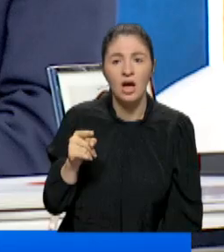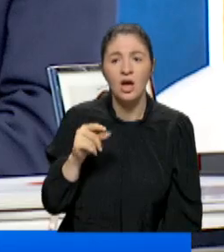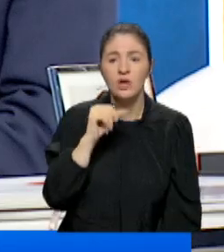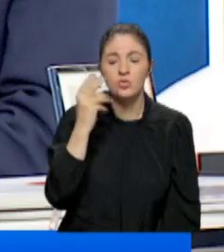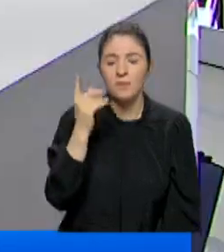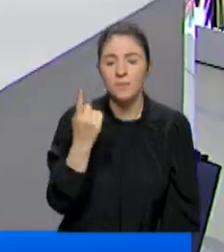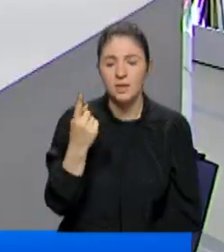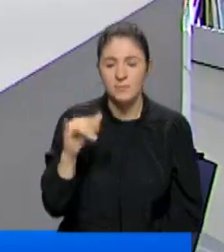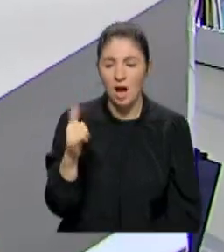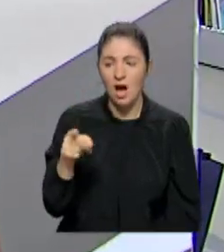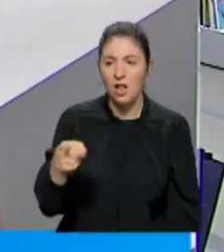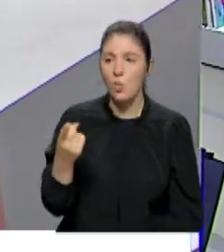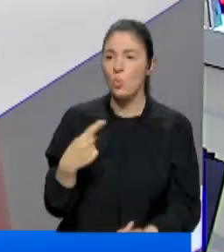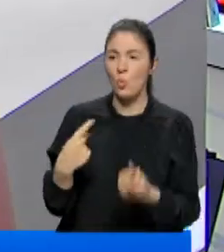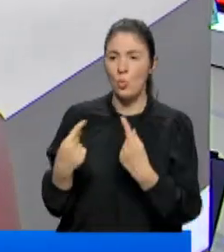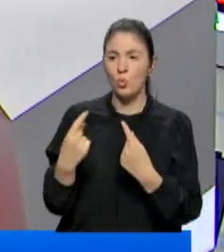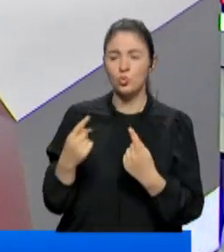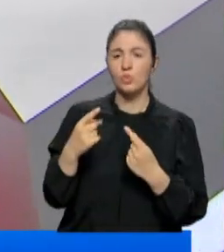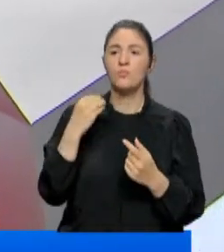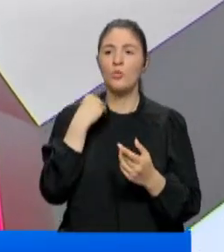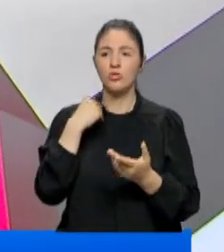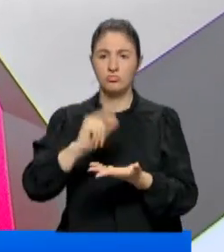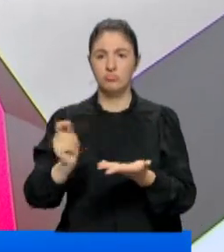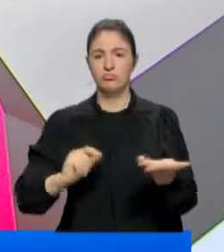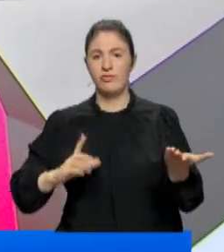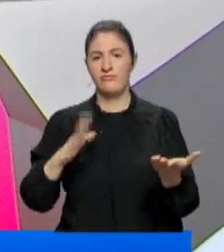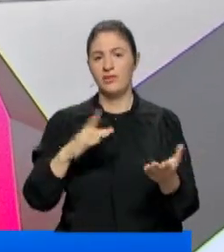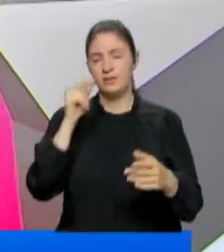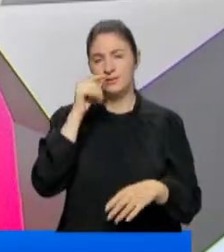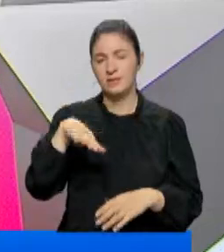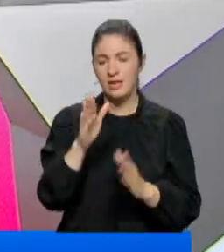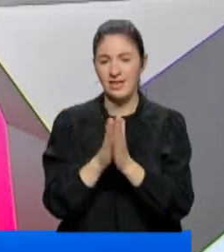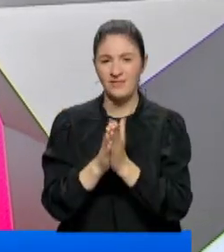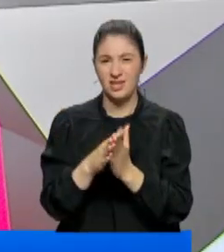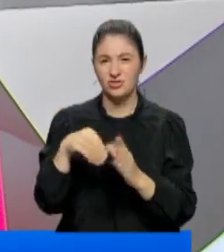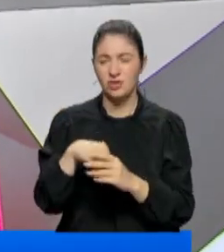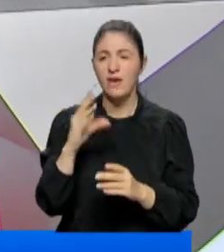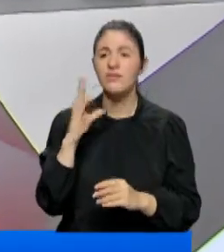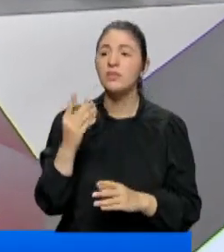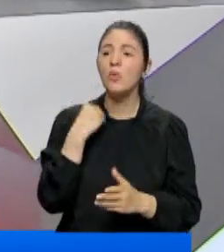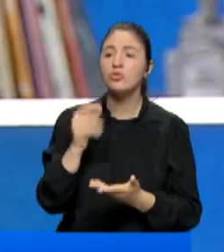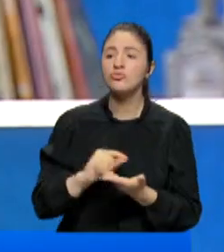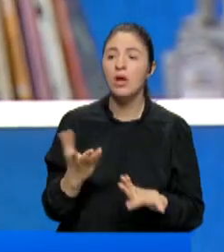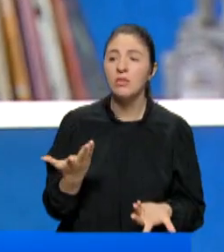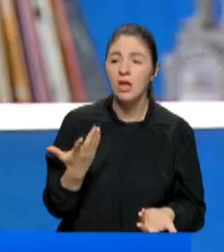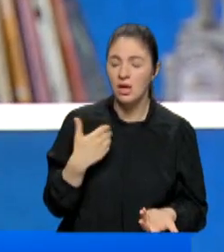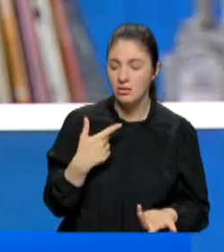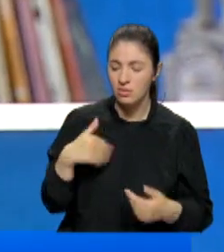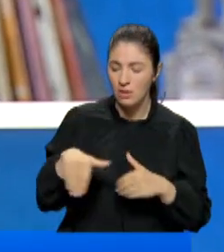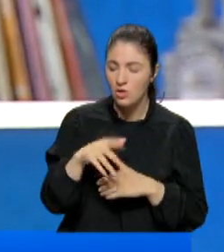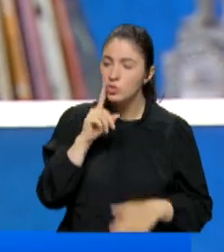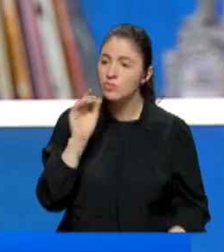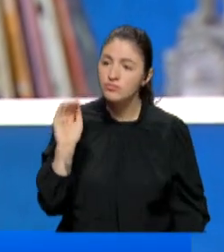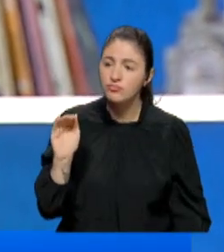hiç unutmuyorum, bir bakkalla konuşmuştum ve veresiye yazdırıyorlardı insanlar. En fazla ne yazdırıyorlar diye o mahalle